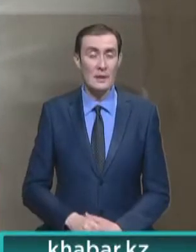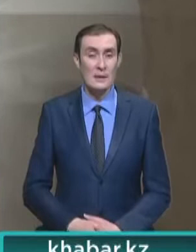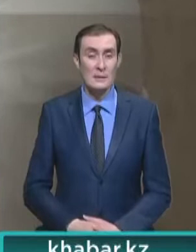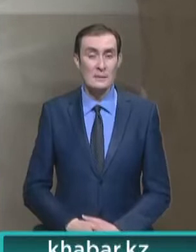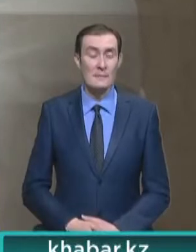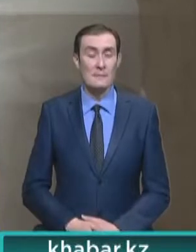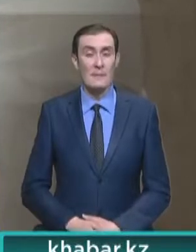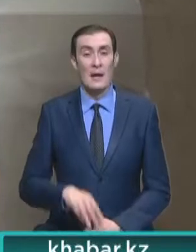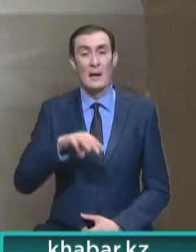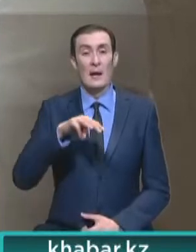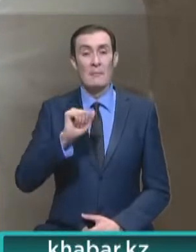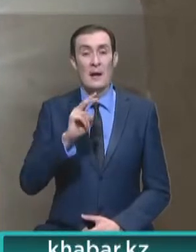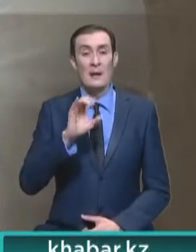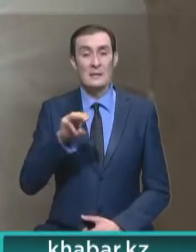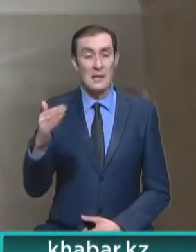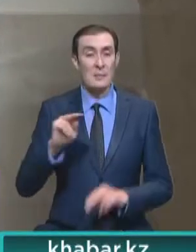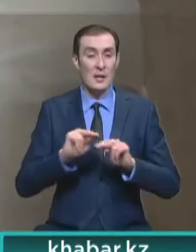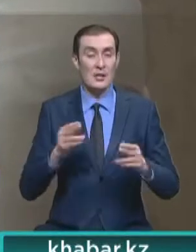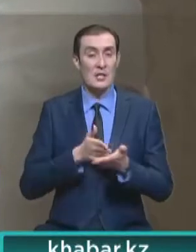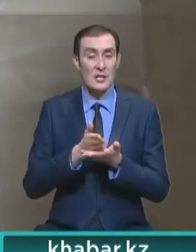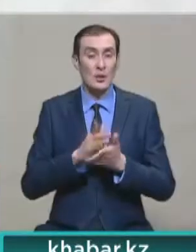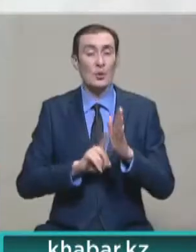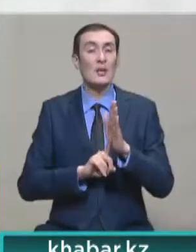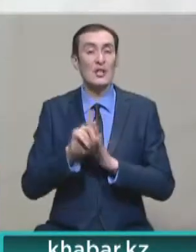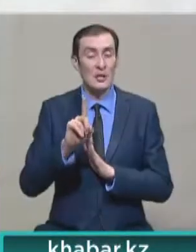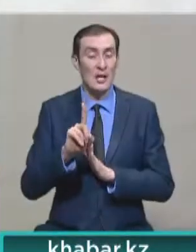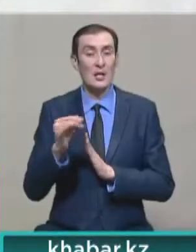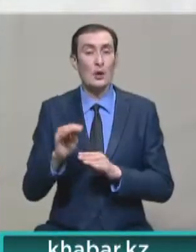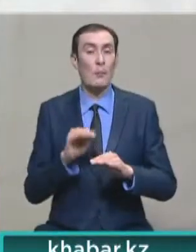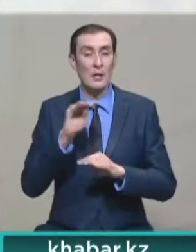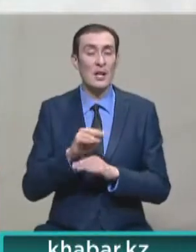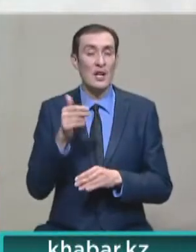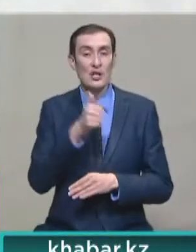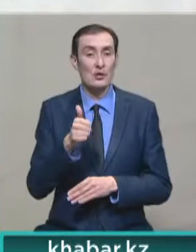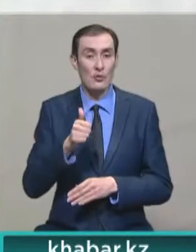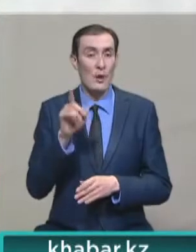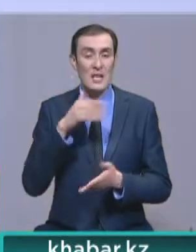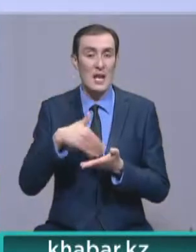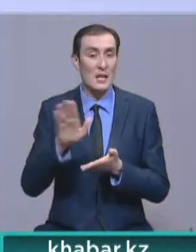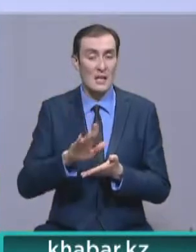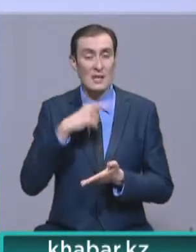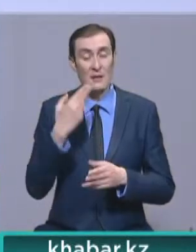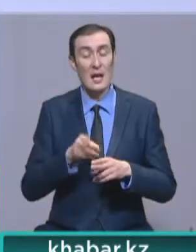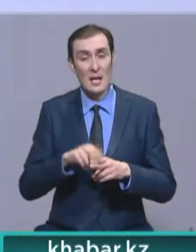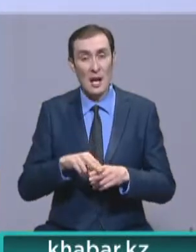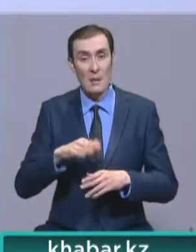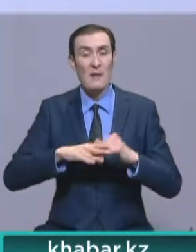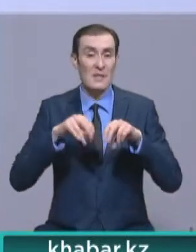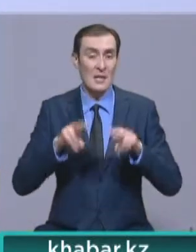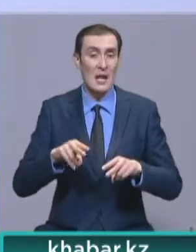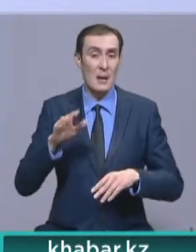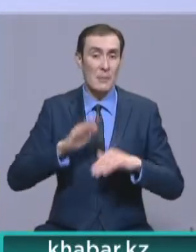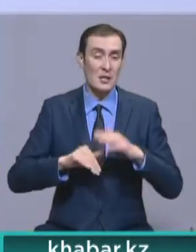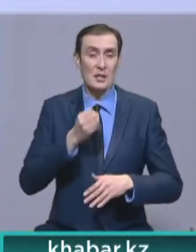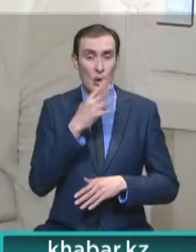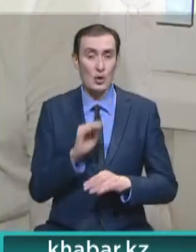макса тран тай педагогический стаж еще только набирает и от дополнительных часов не отказывается говорит это профессиональная практика